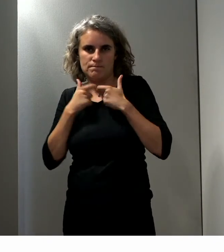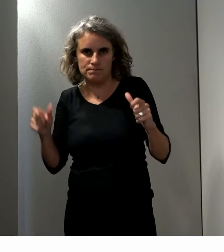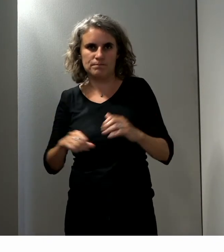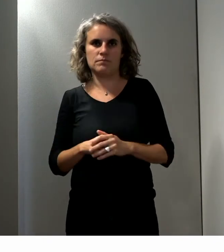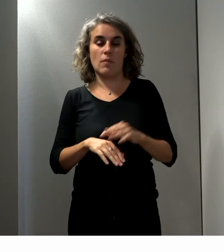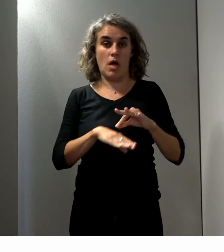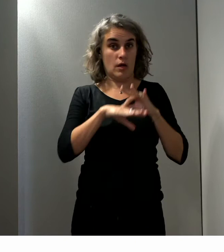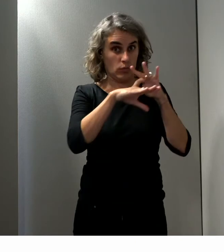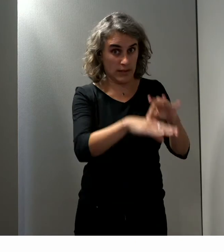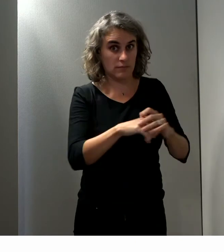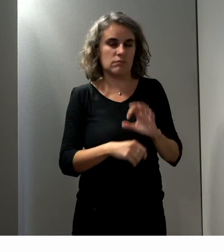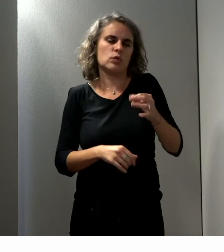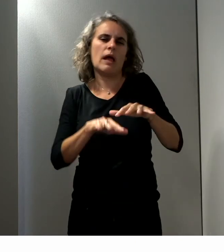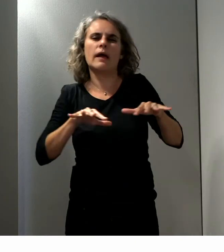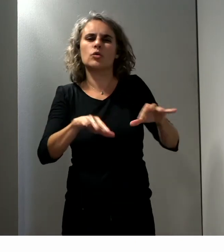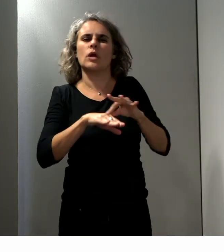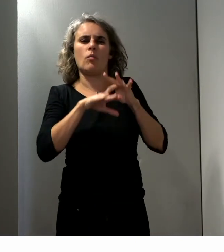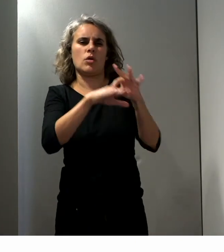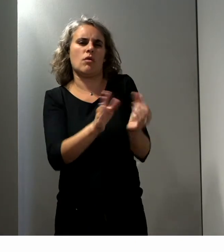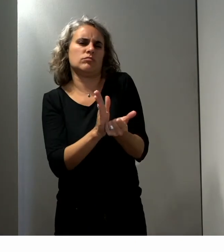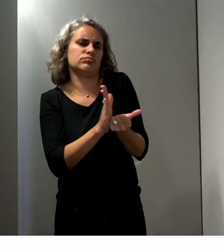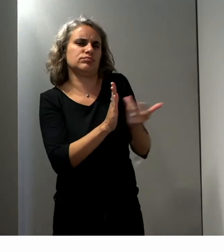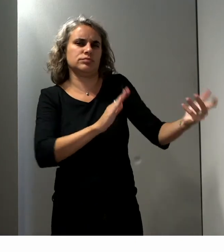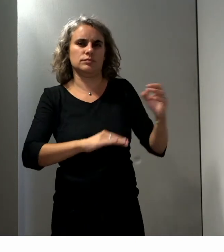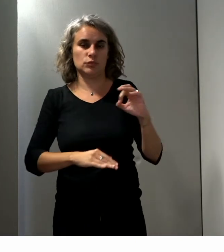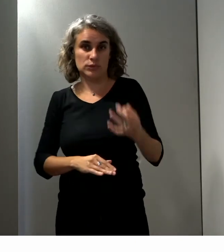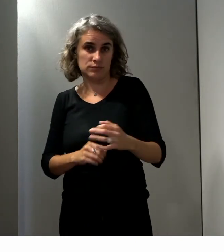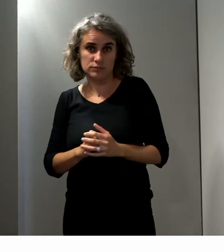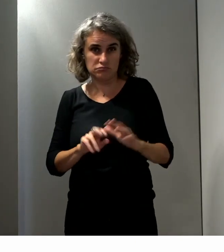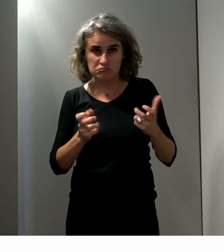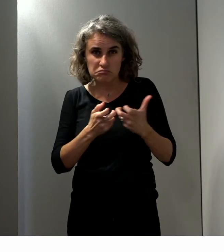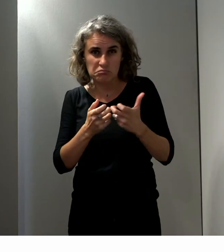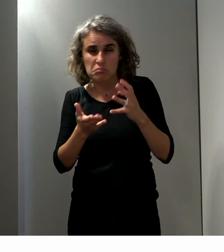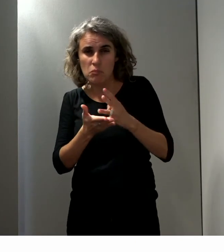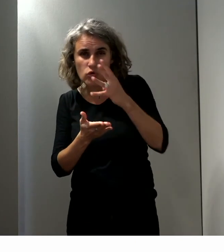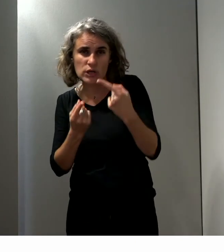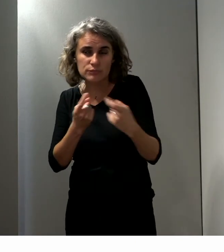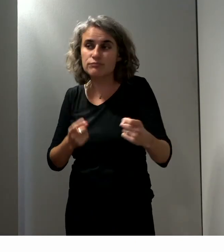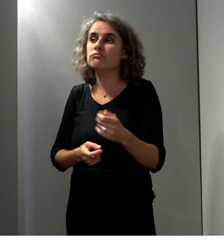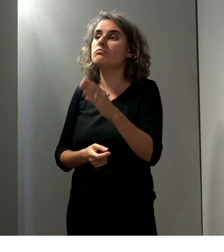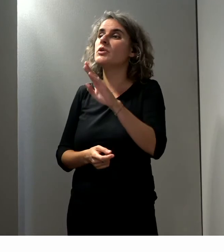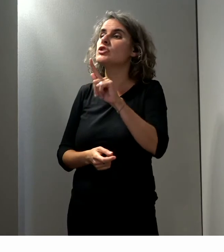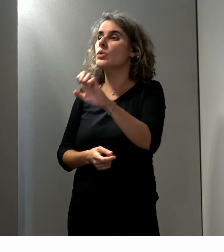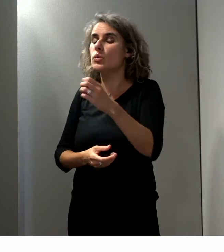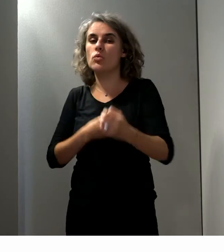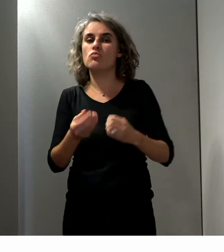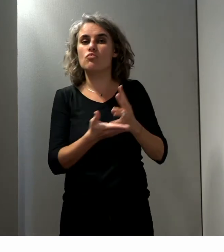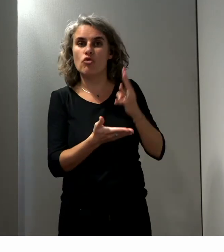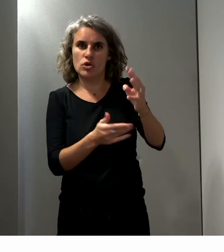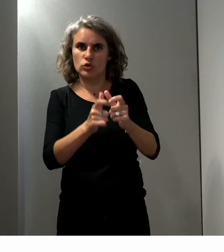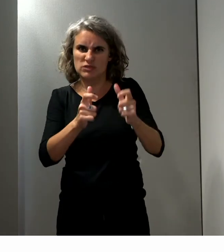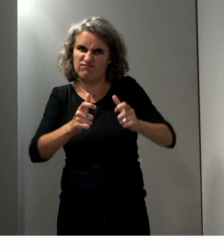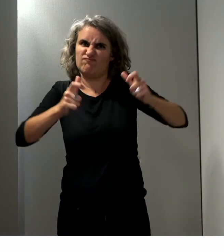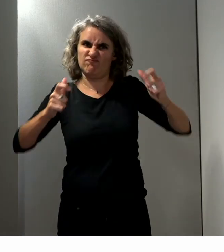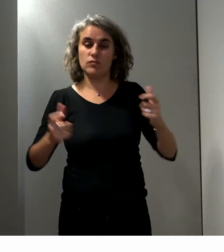il existe de très nombreux réseaux d'accompagnement, et spécialisés sur des projets de plus petite taille comme BGE, sur des projets de croissance, sur des